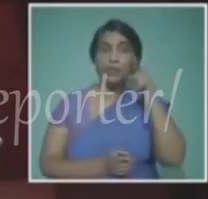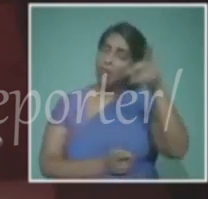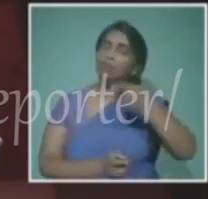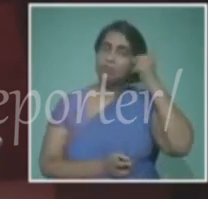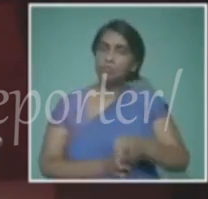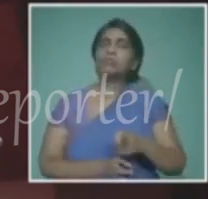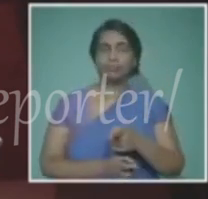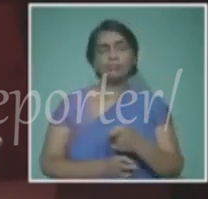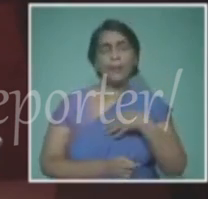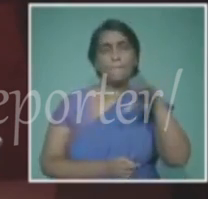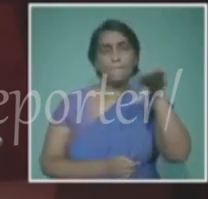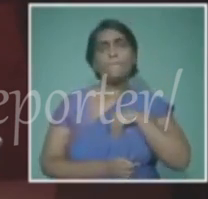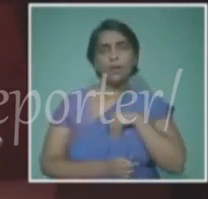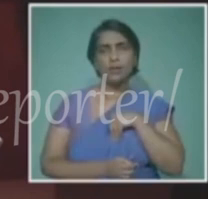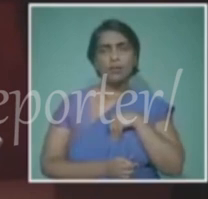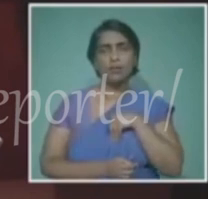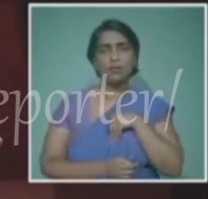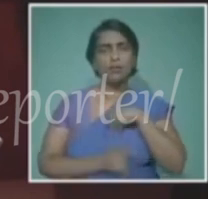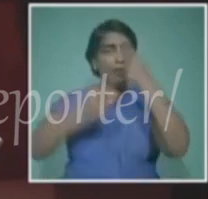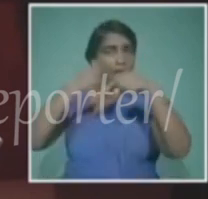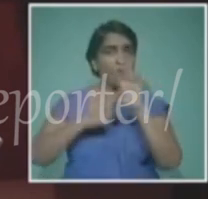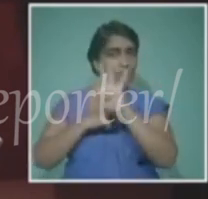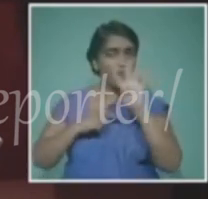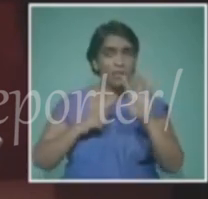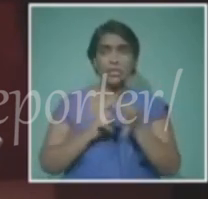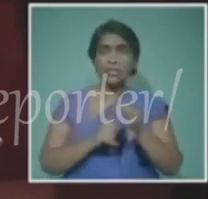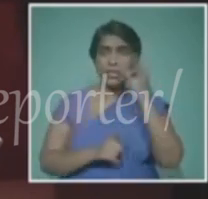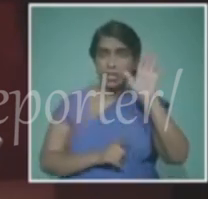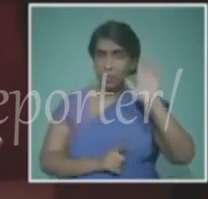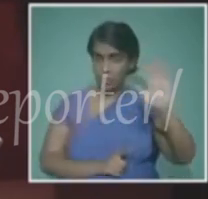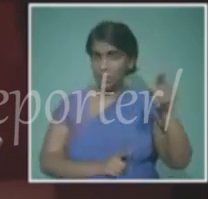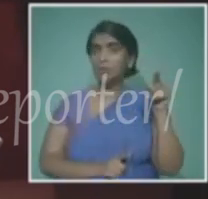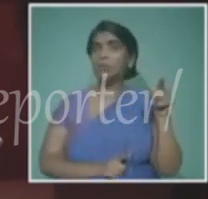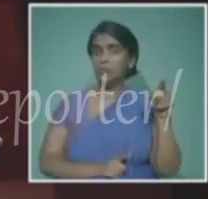වුණා. සෙක්ෂන් 44 එකේ ජනාධිපතිවරයාට තියෙනවා